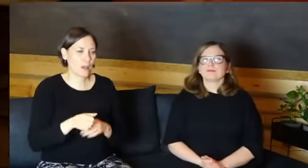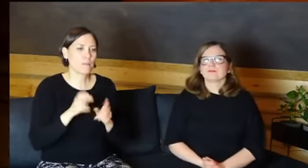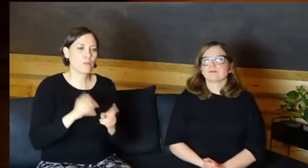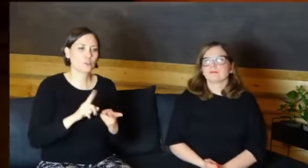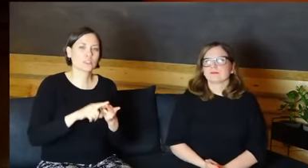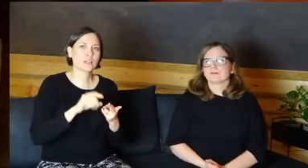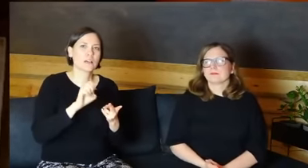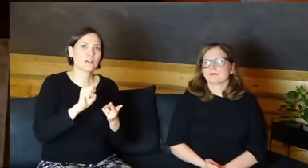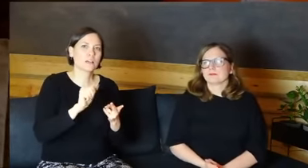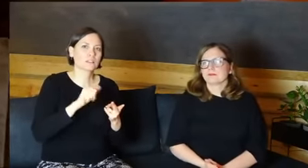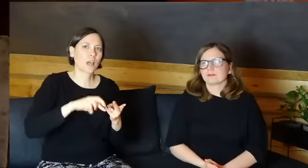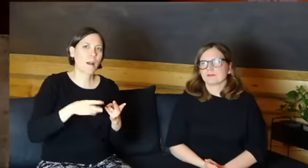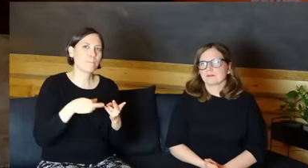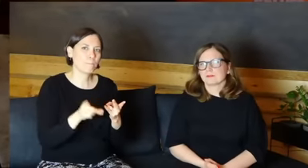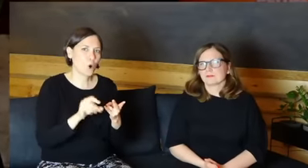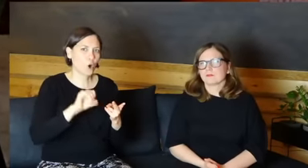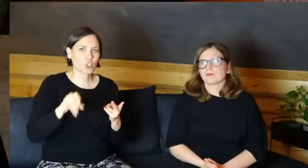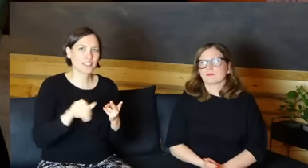Jäntille. Ja otetaan